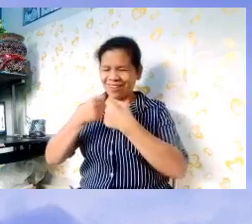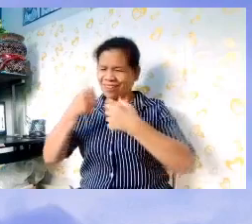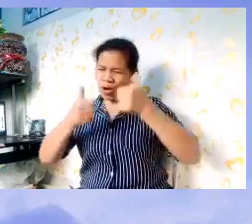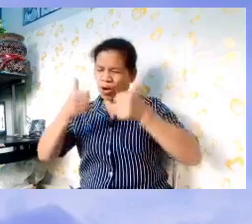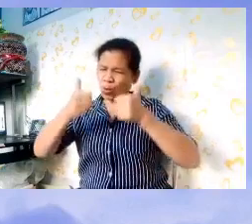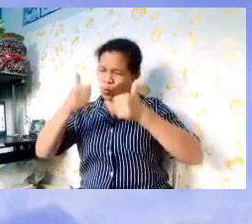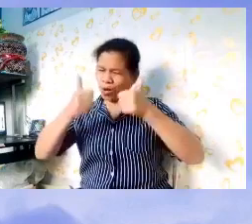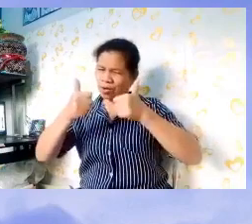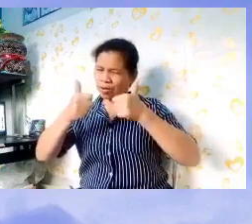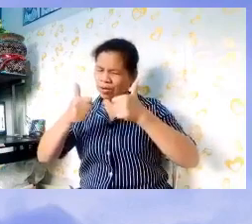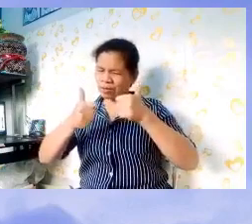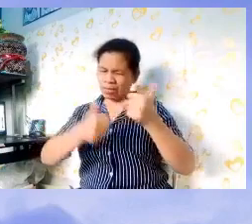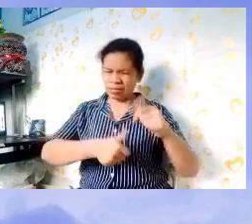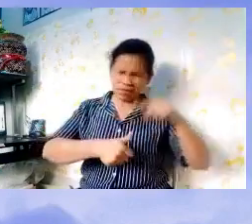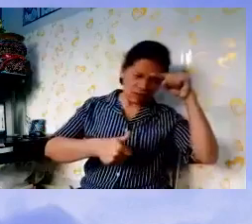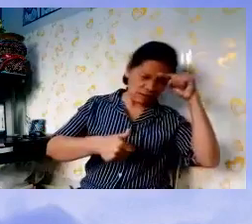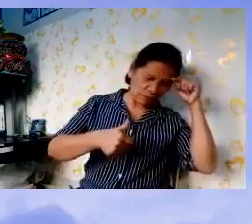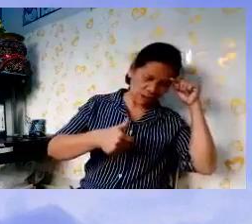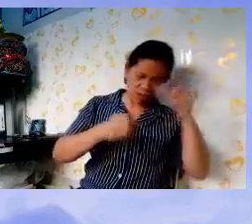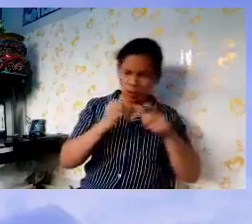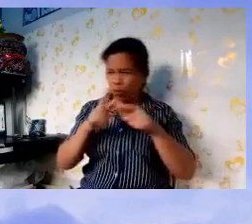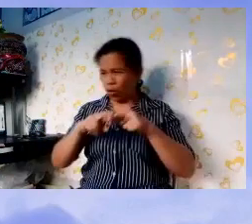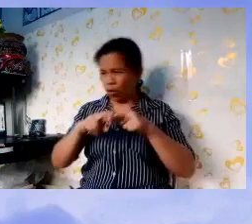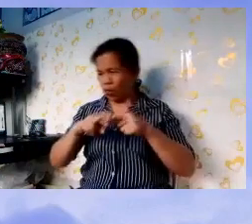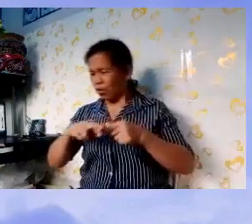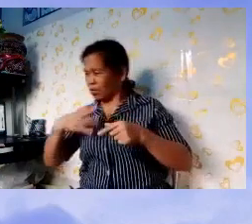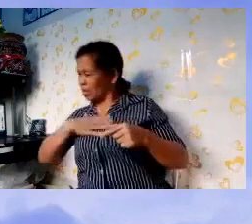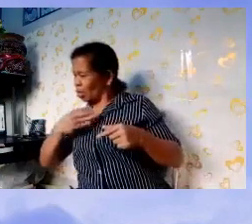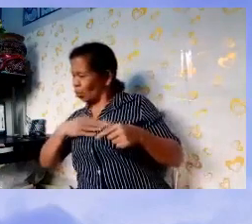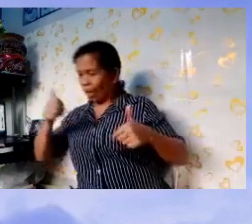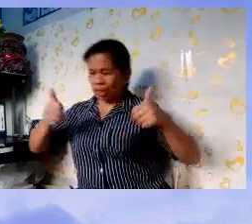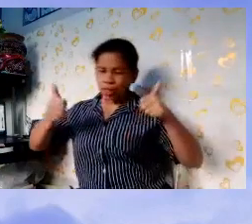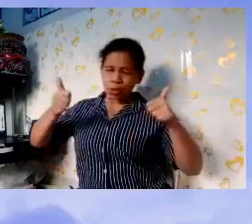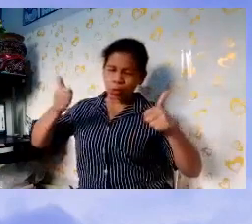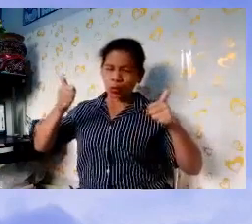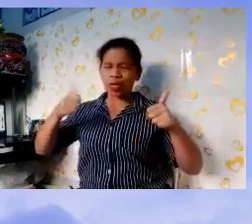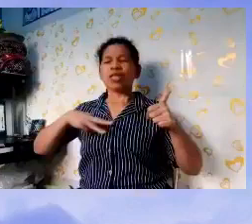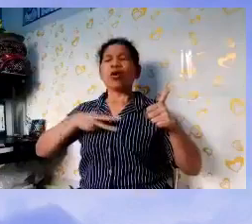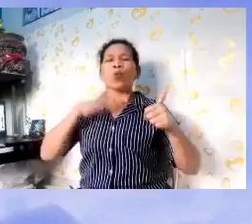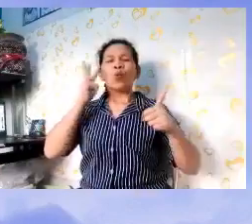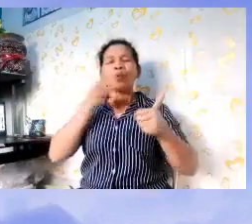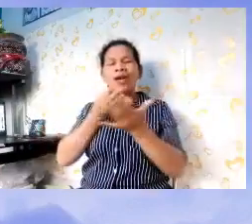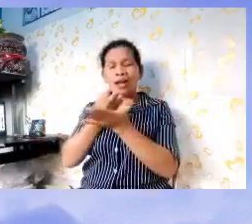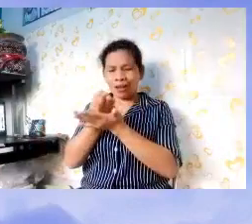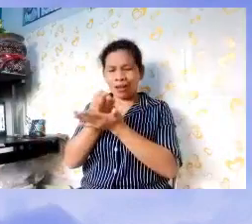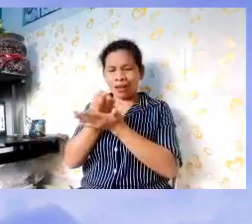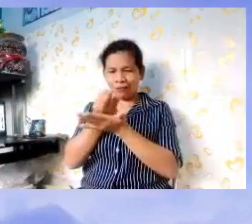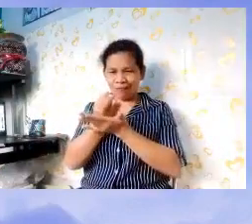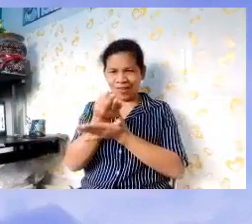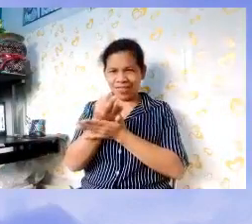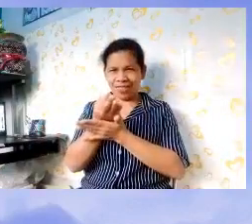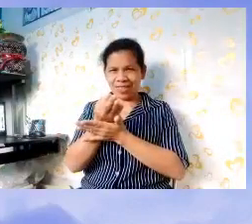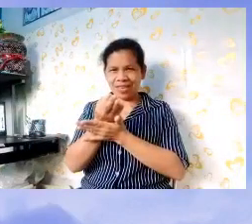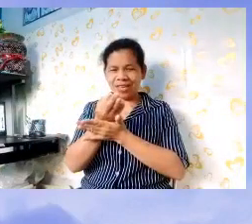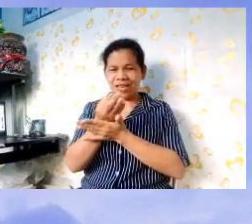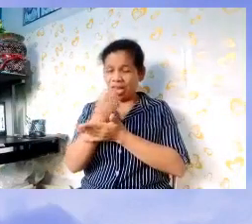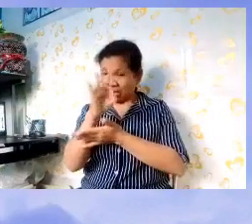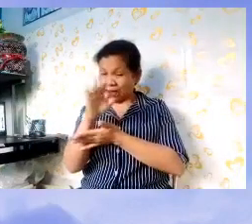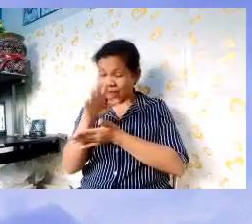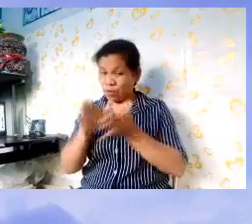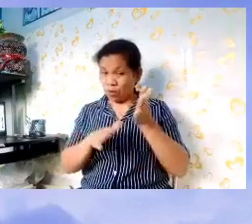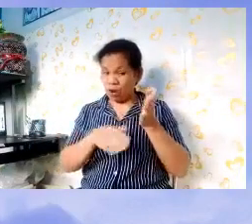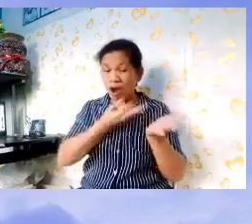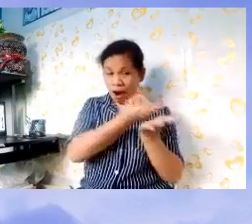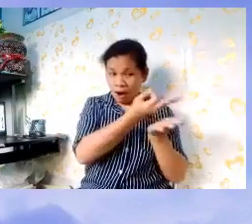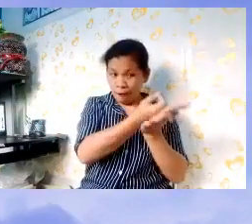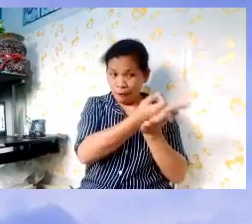bubusugin sa dalawang likas na ito, mga kapatid, yun po ang magtatagumpay. Yun po ang lalaki, yun ang lalago,